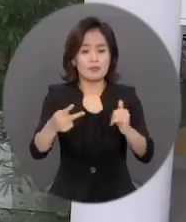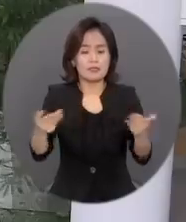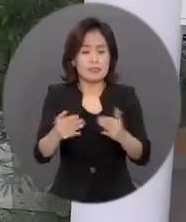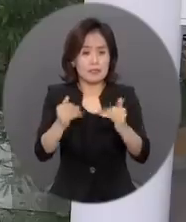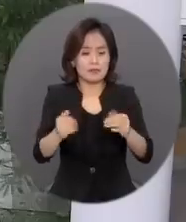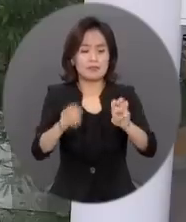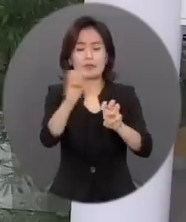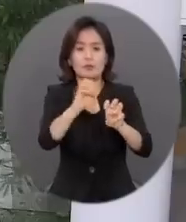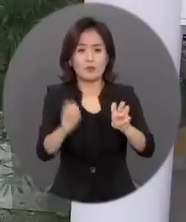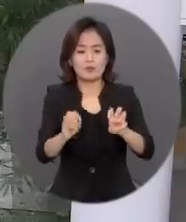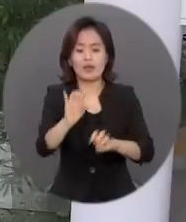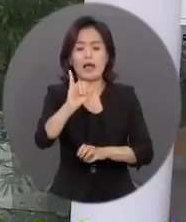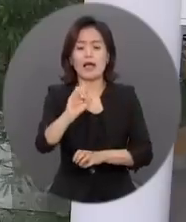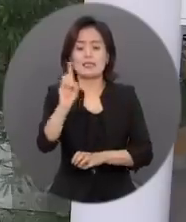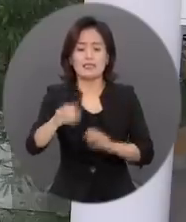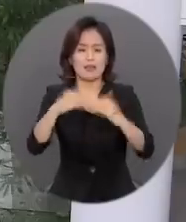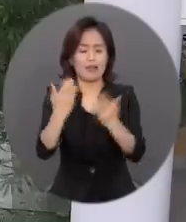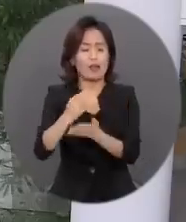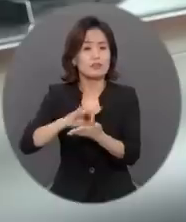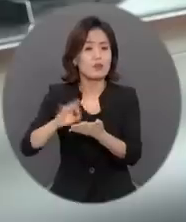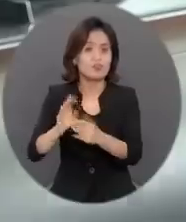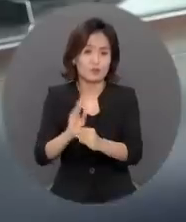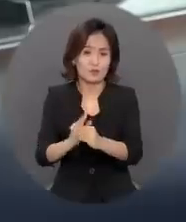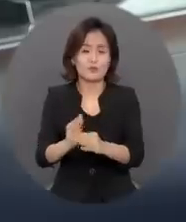공무원 30%가 아이디를 공유하고 있는 셈입니다.